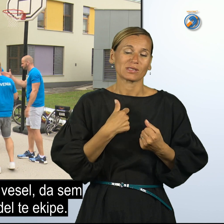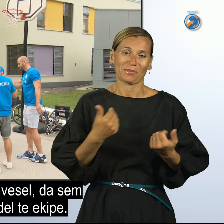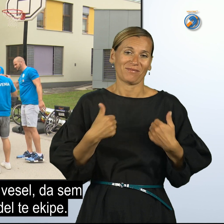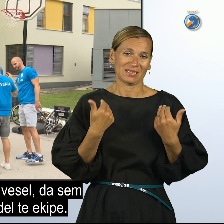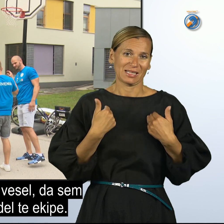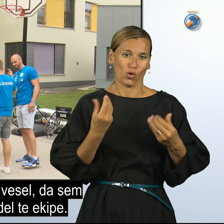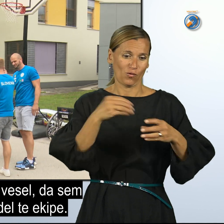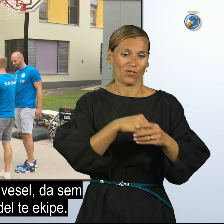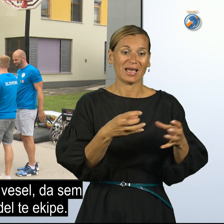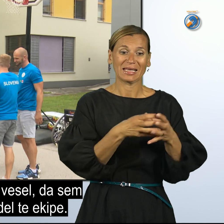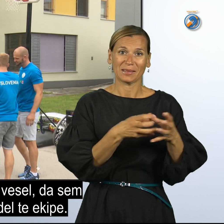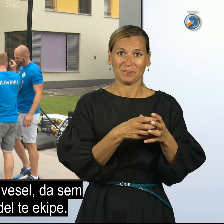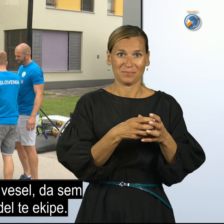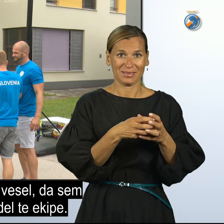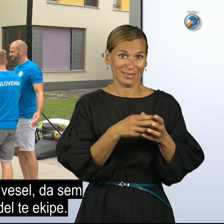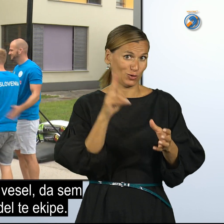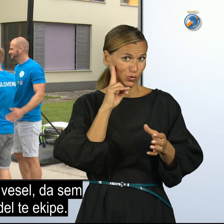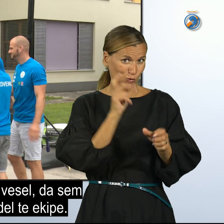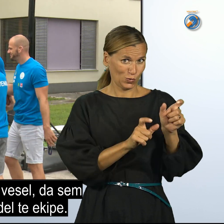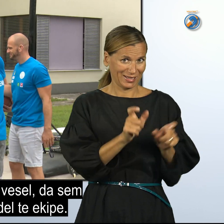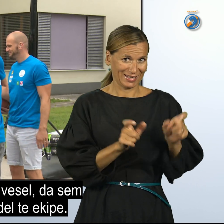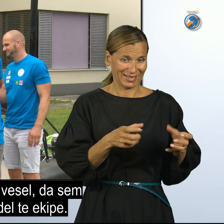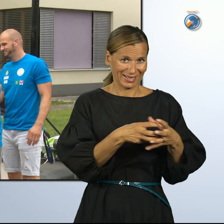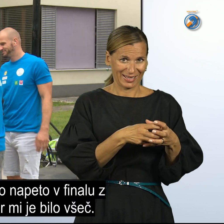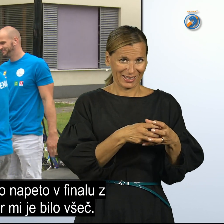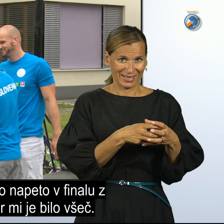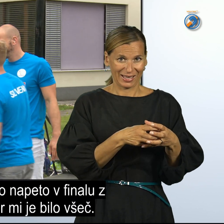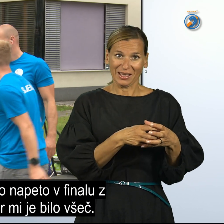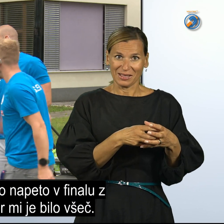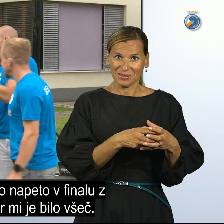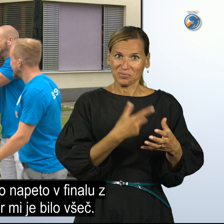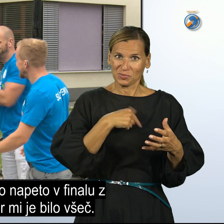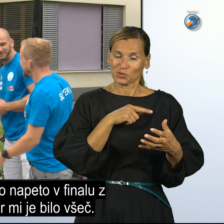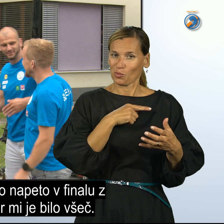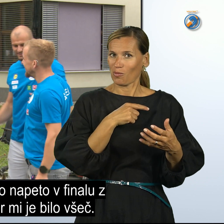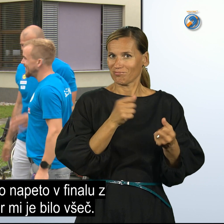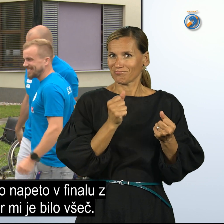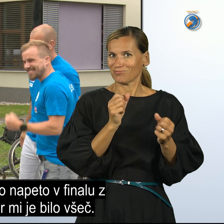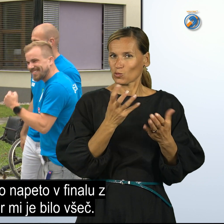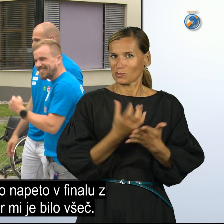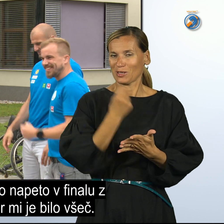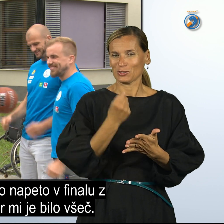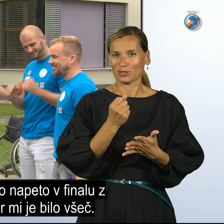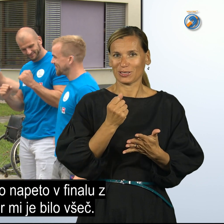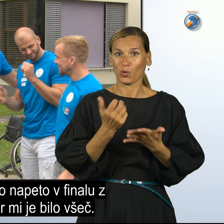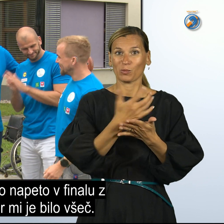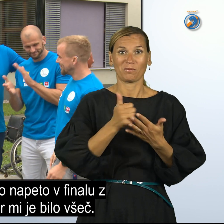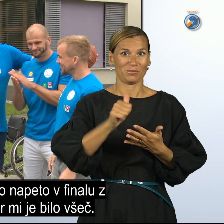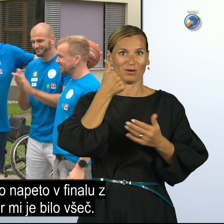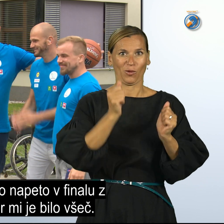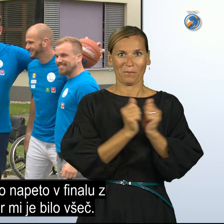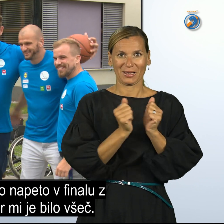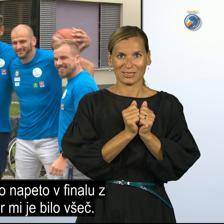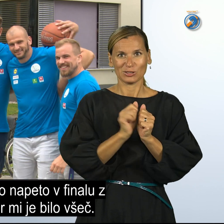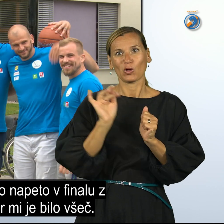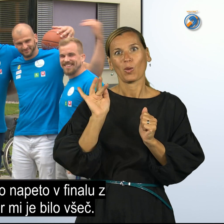vami ekipi za gluhi. Tako sem vesel in mi smo bili prvo mesto